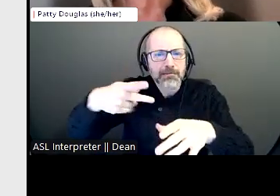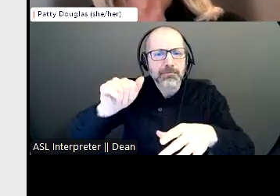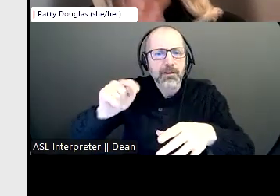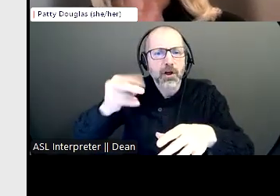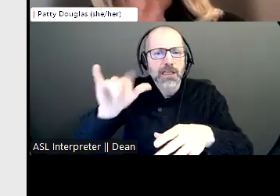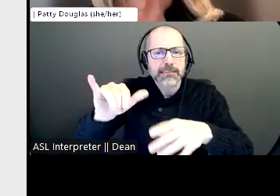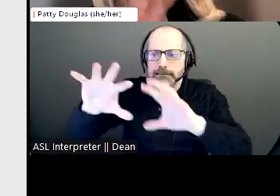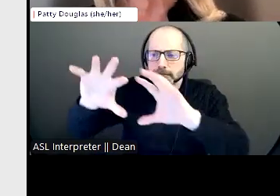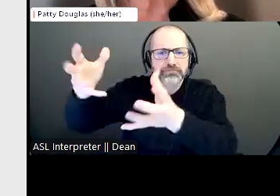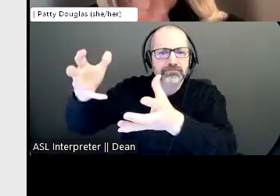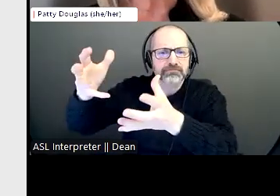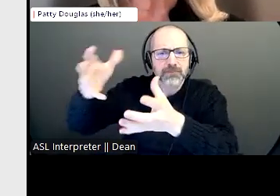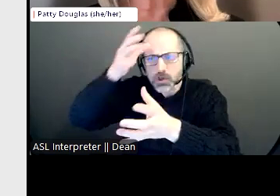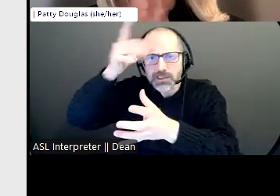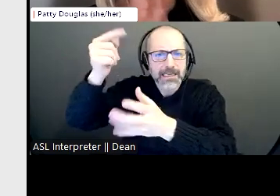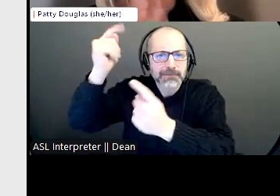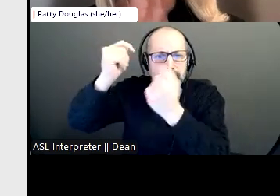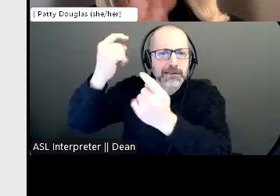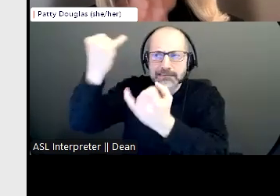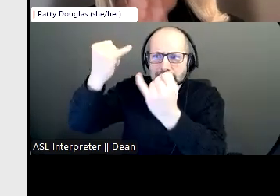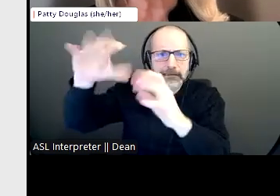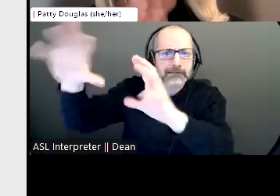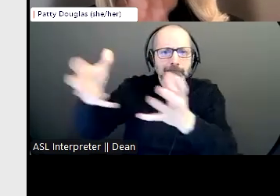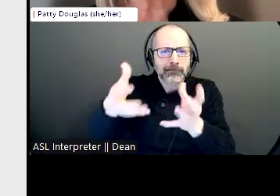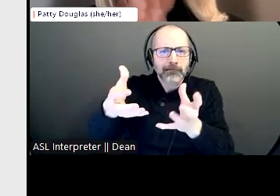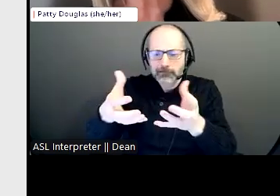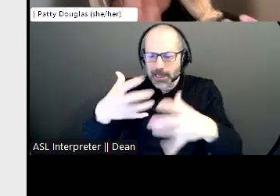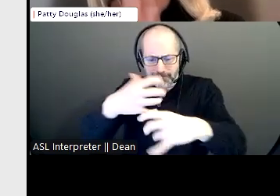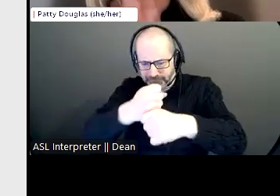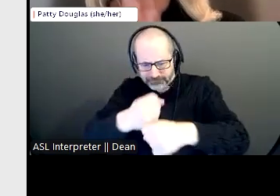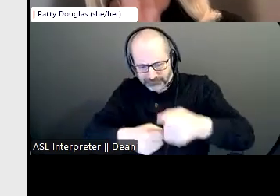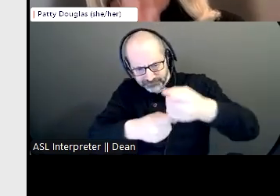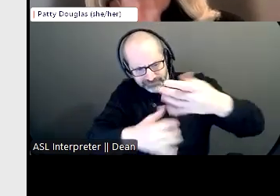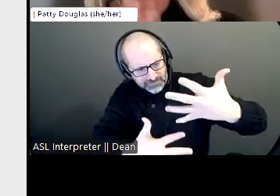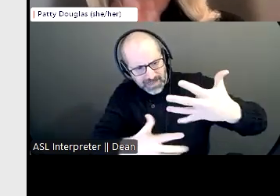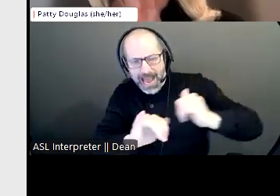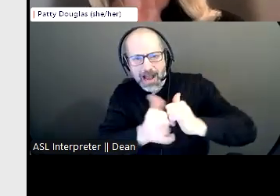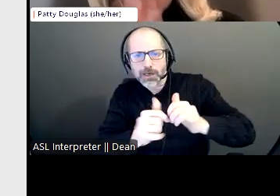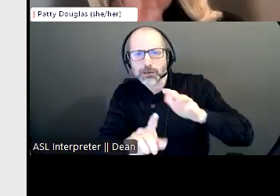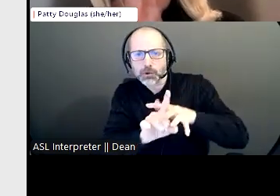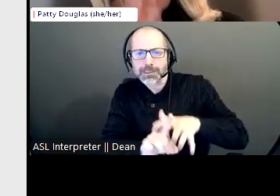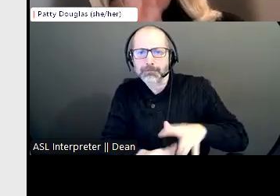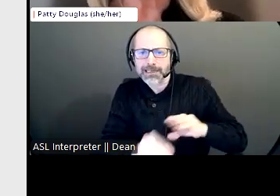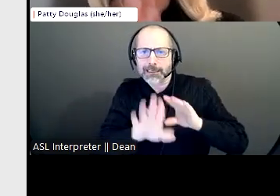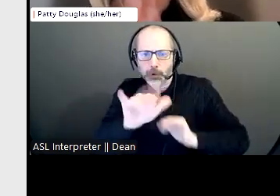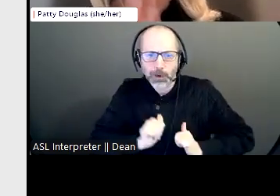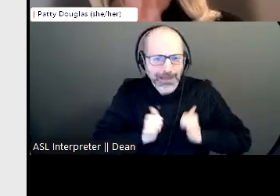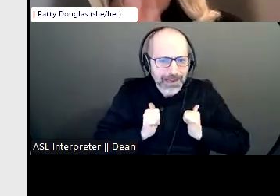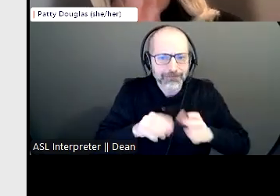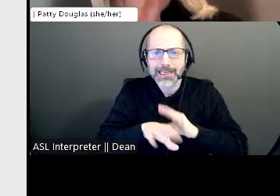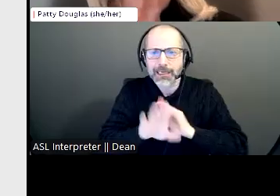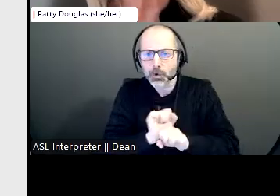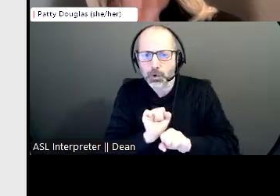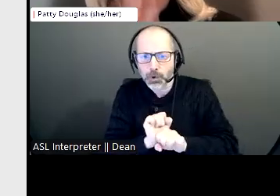se manifeste-t-il dans le film? Comment se manifeste-t-il dans votre vie, votre travail? C'est-à-dire nous ramener